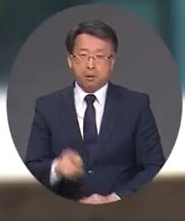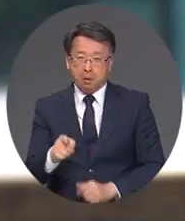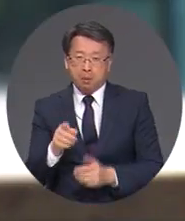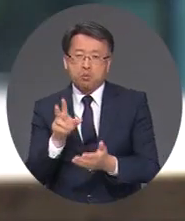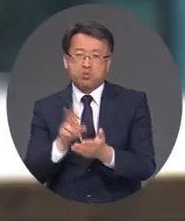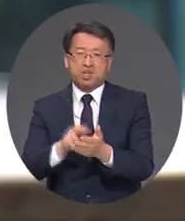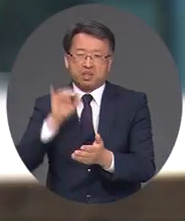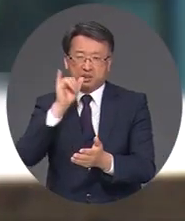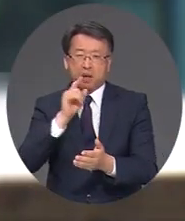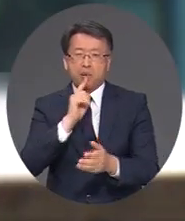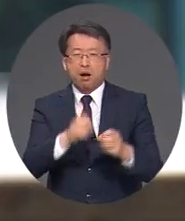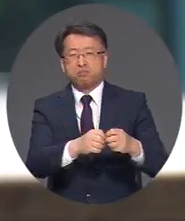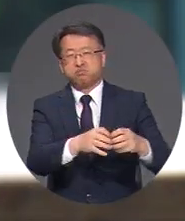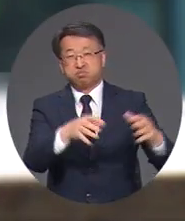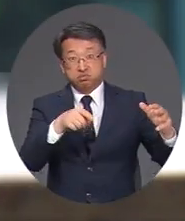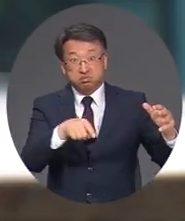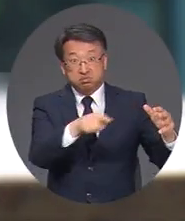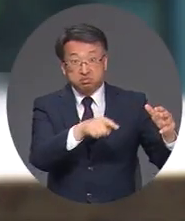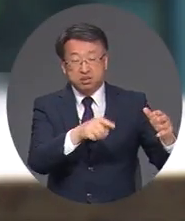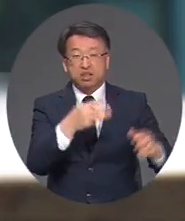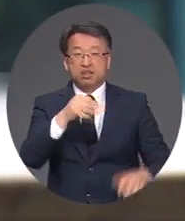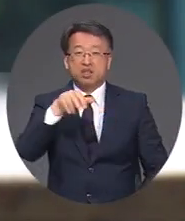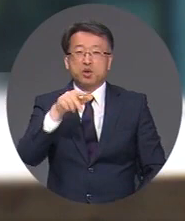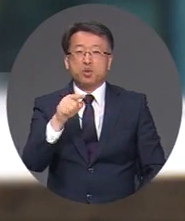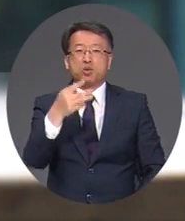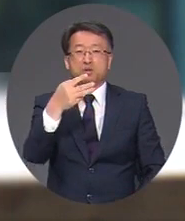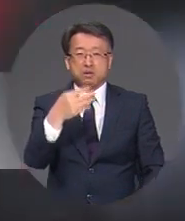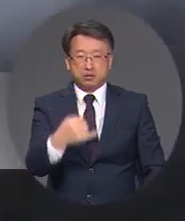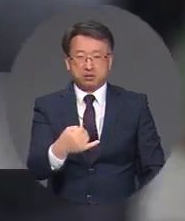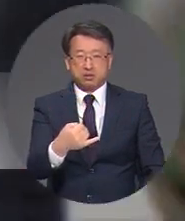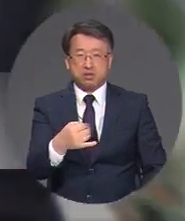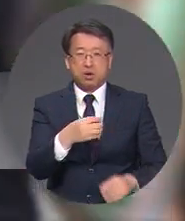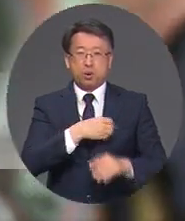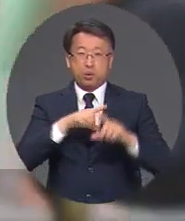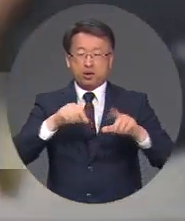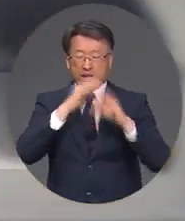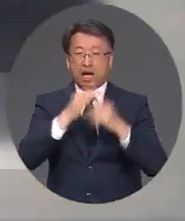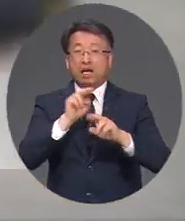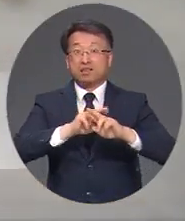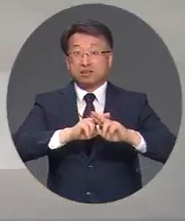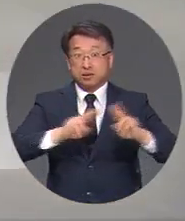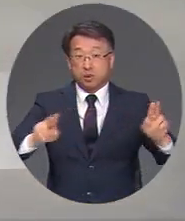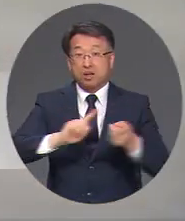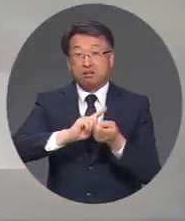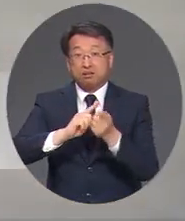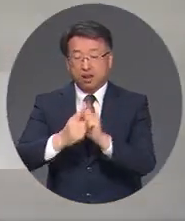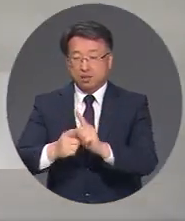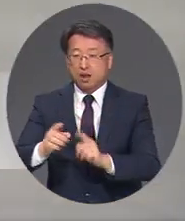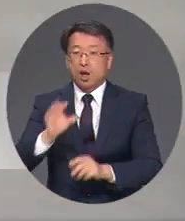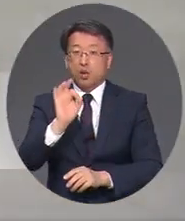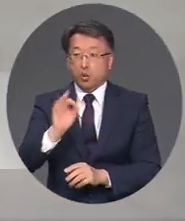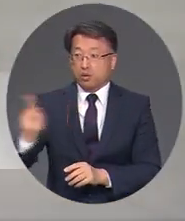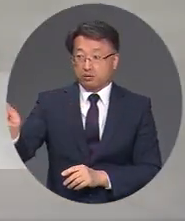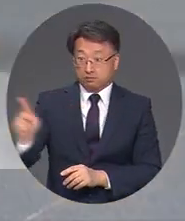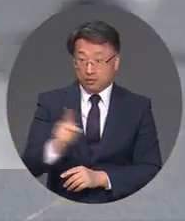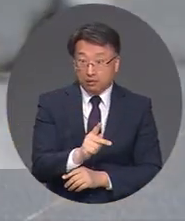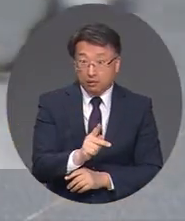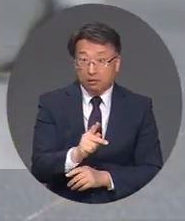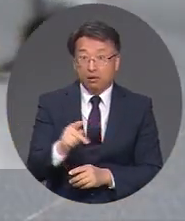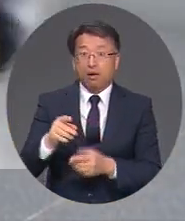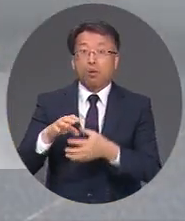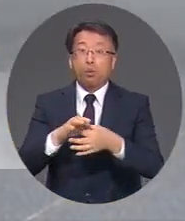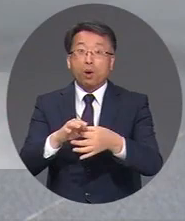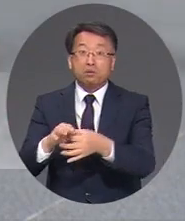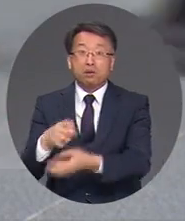나오자 골프장 측은 리조트 회원권 계약을 모두 해지하고 금전 대차 계약서를 새로 작성할 것을